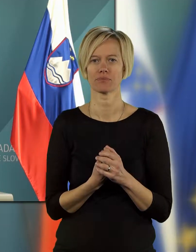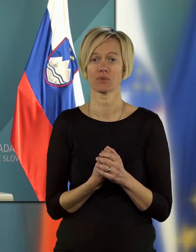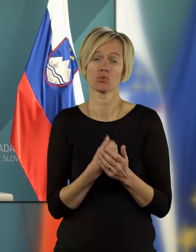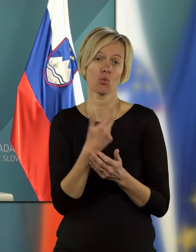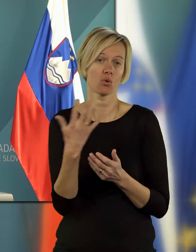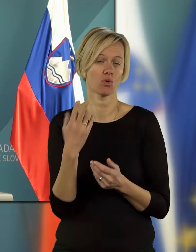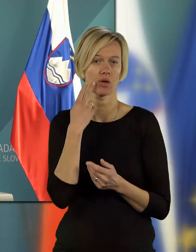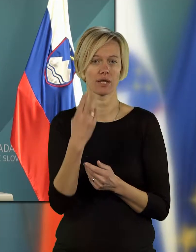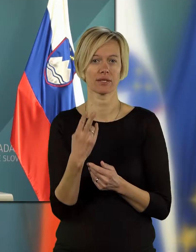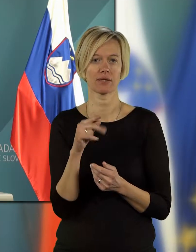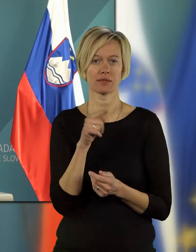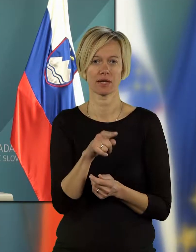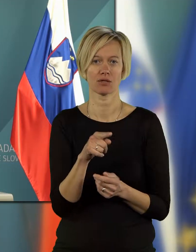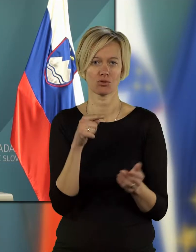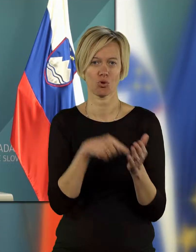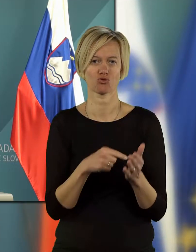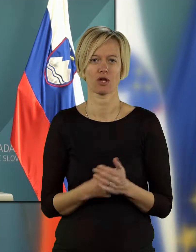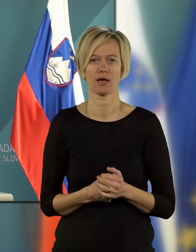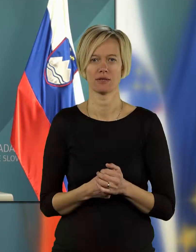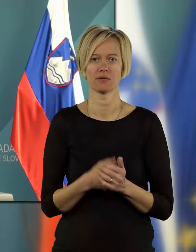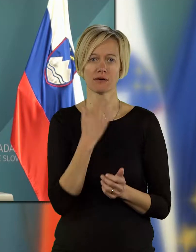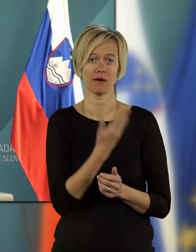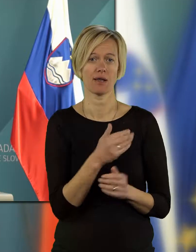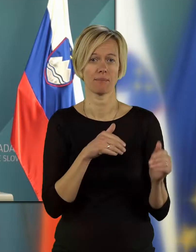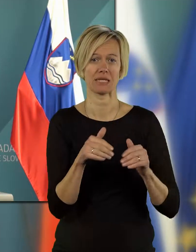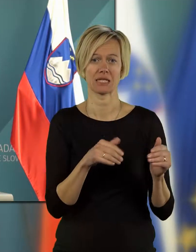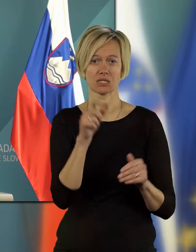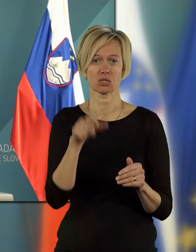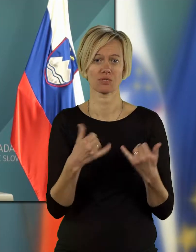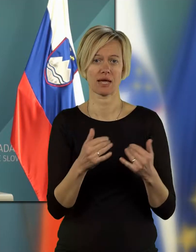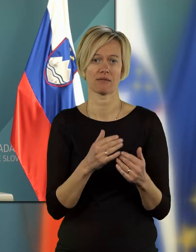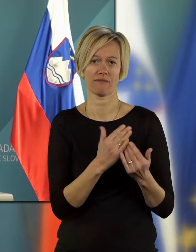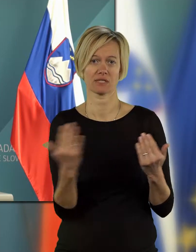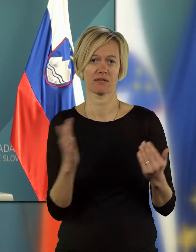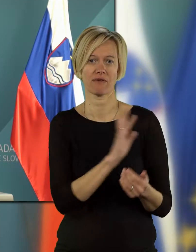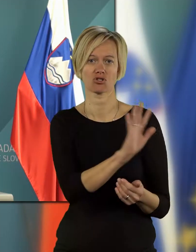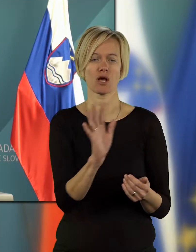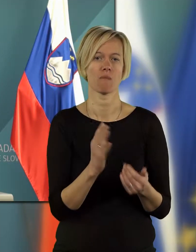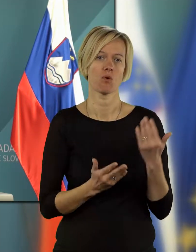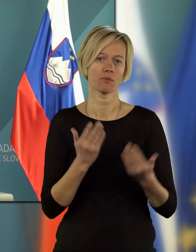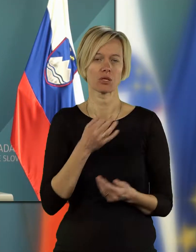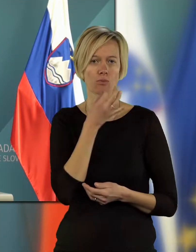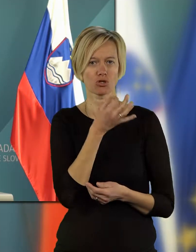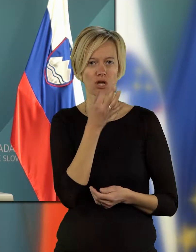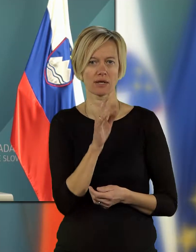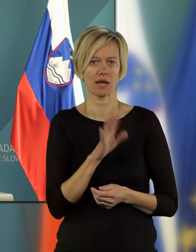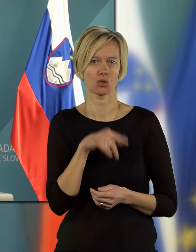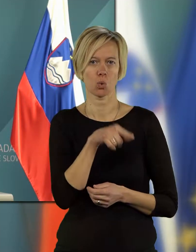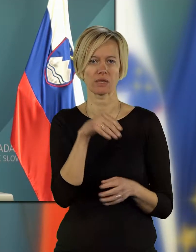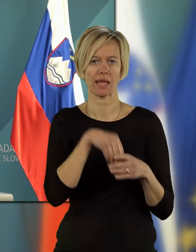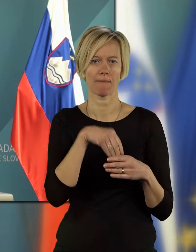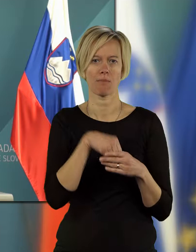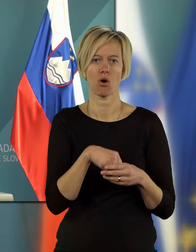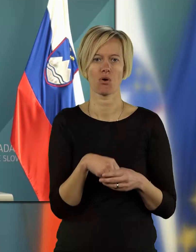Slovenije. Toliko glede te točke. Hvala ministru. Zdaj so na vrsti vaša morebitna vprašanja na to